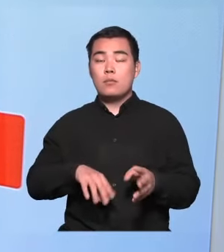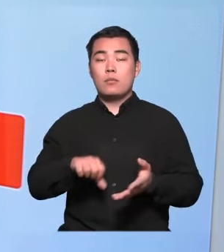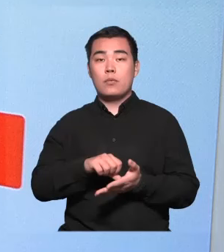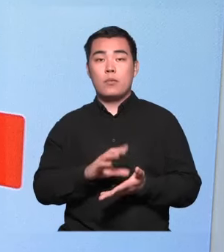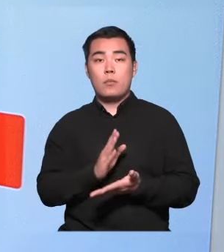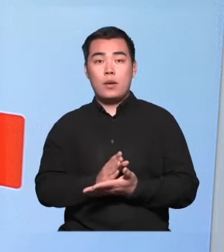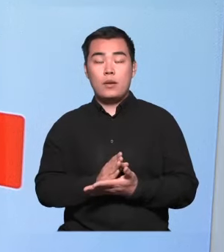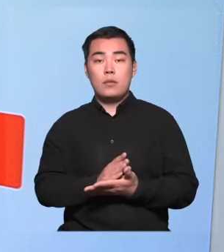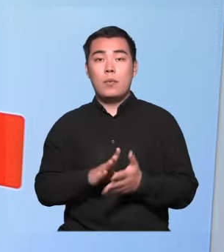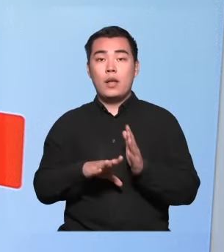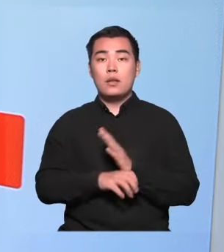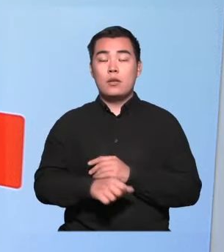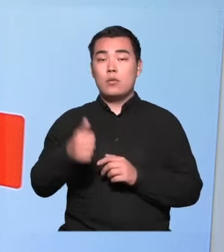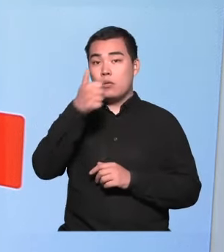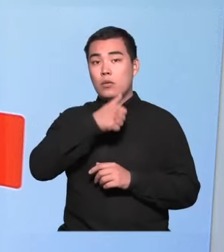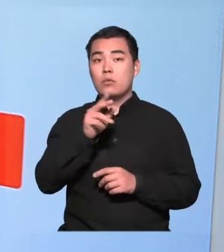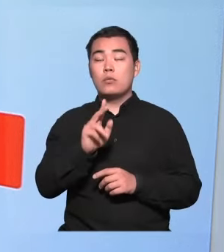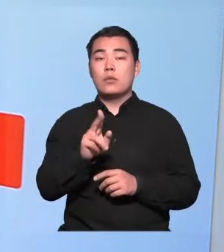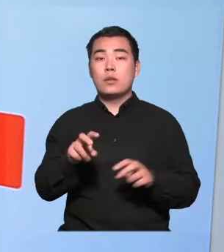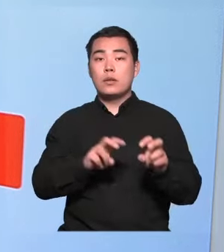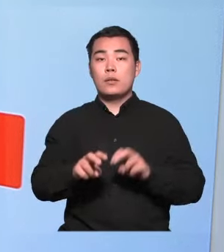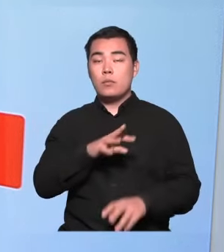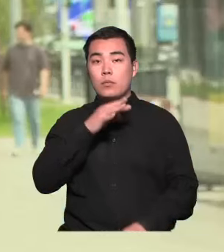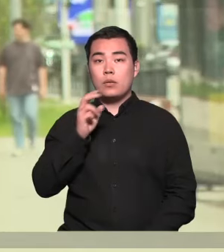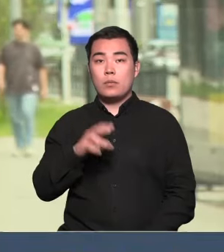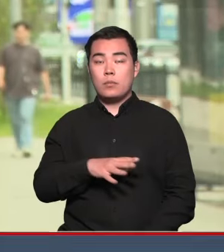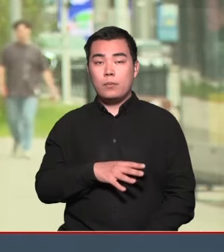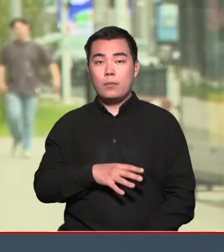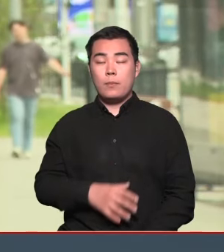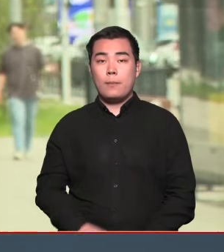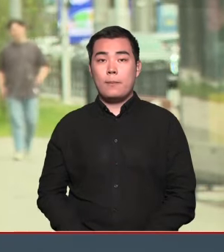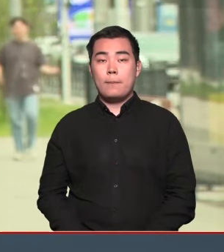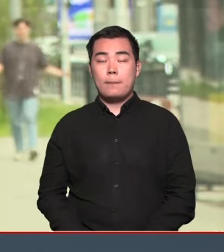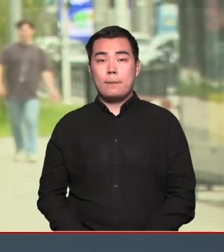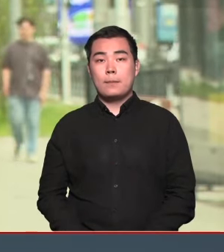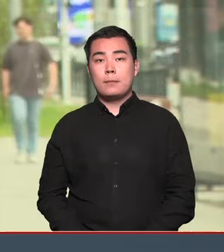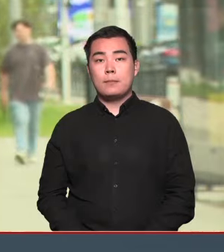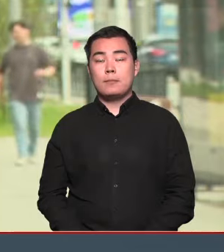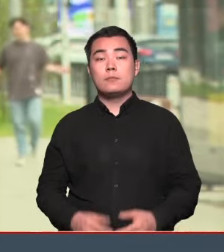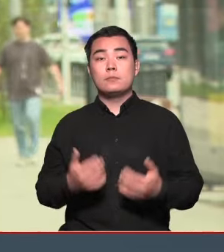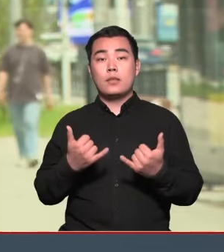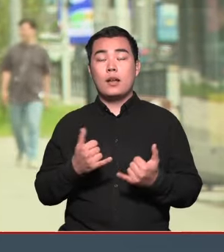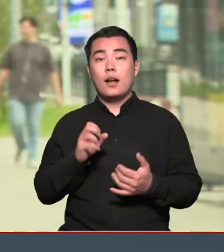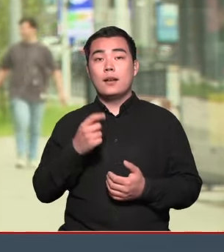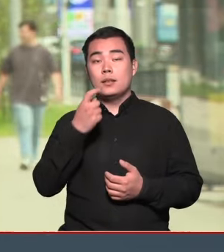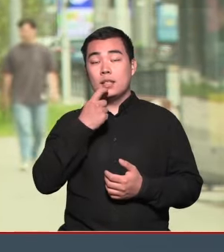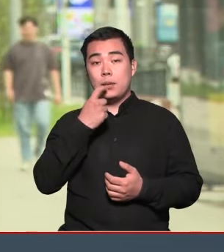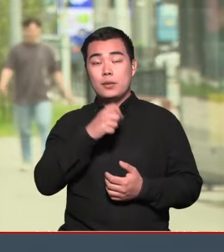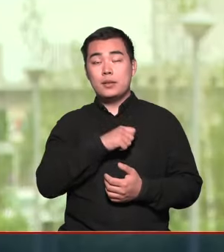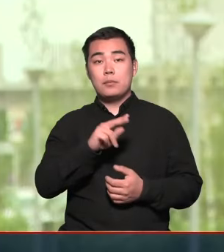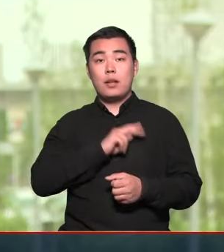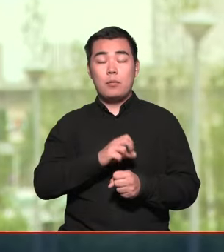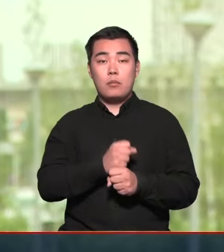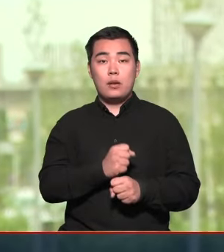қатысады. Бірақ соңғы жылдары ем іздеп келетіндер көбейген. Ең жаңағы алды қазір стоматологиялық